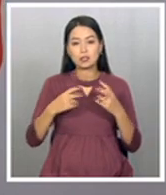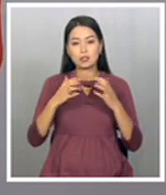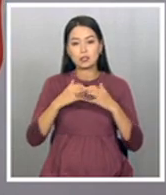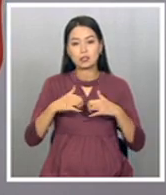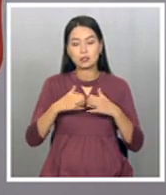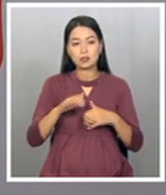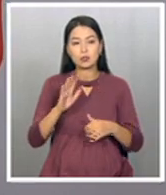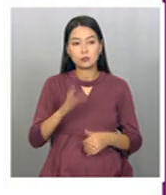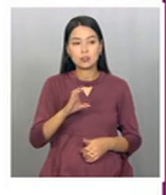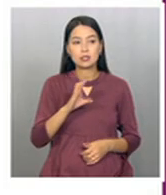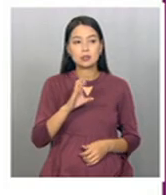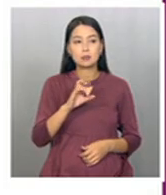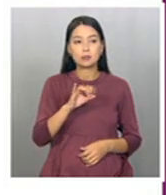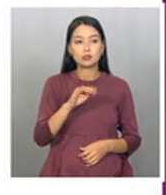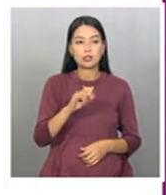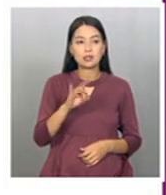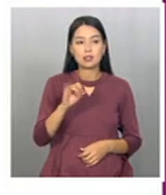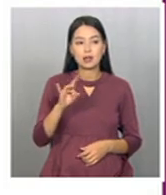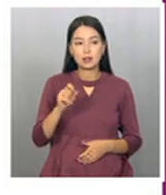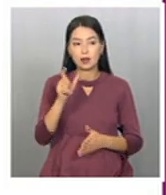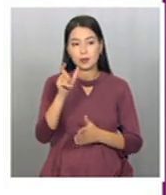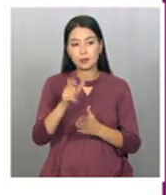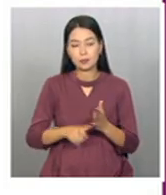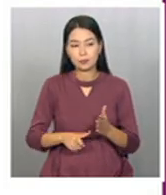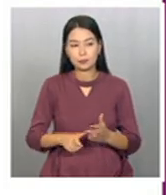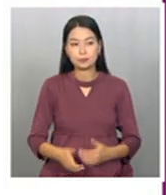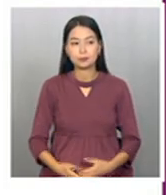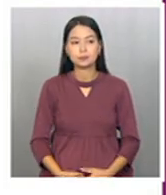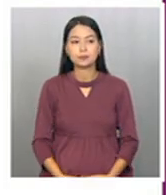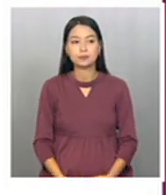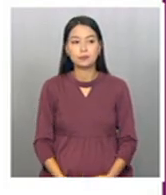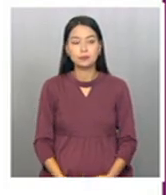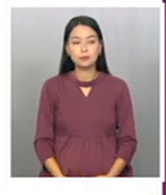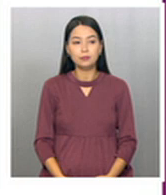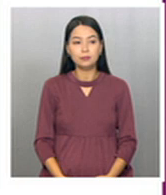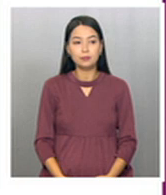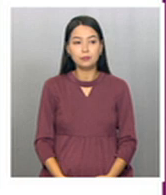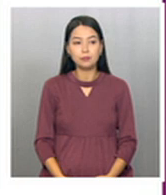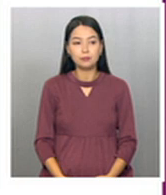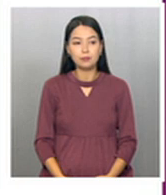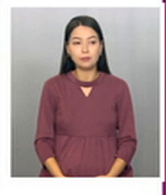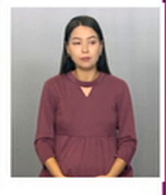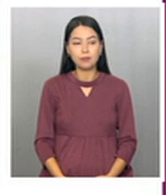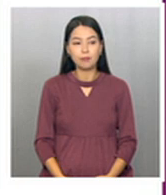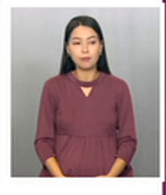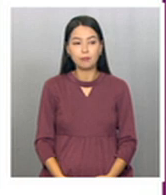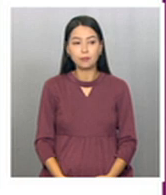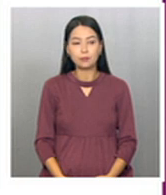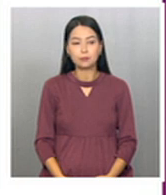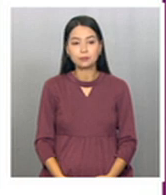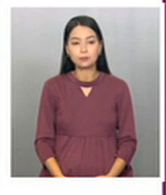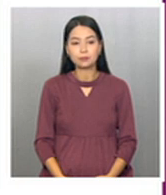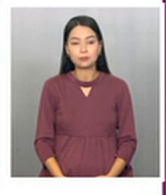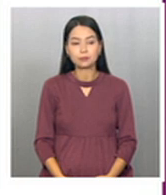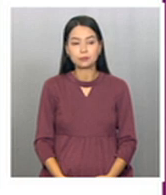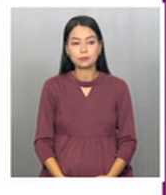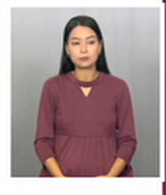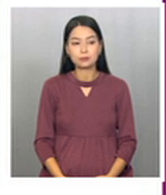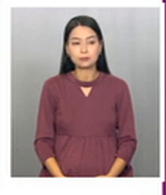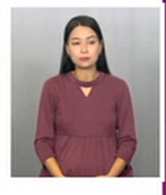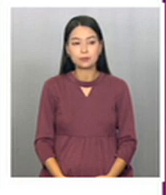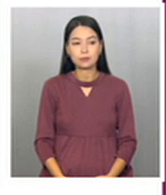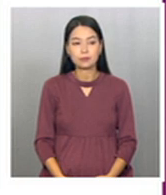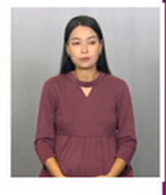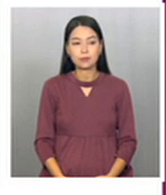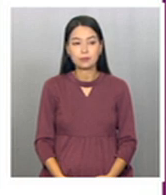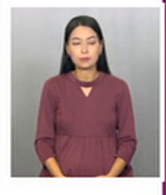айтысы. Жиен құл тең емес қой бұл байғұсқа, закүнде зорлық болмас жанды адамға. Жақсыны қорғып